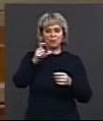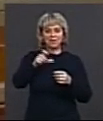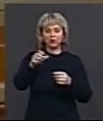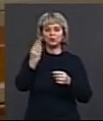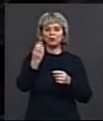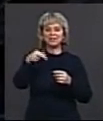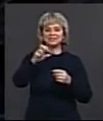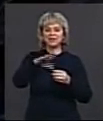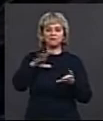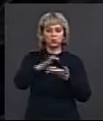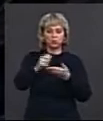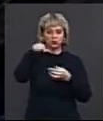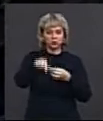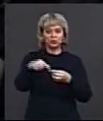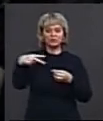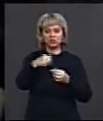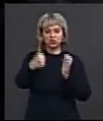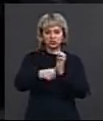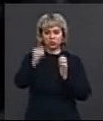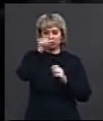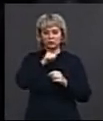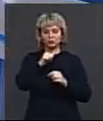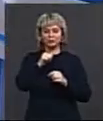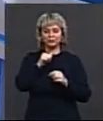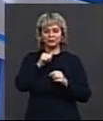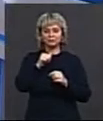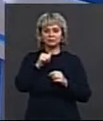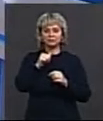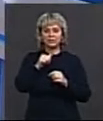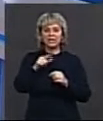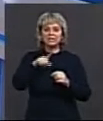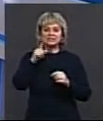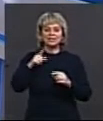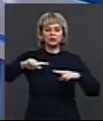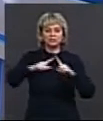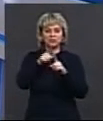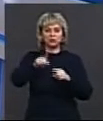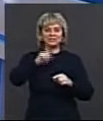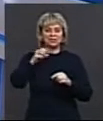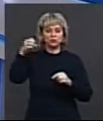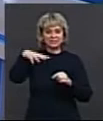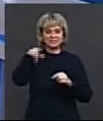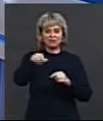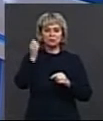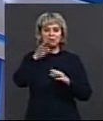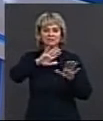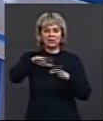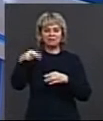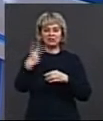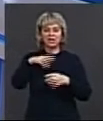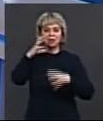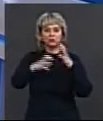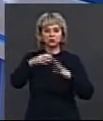Шамиль Басаев был ликвидирован в 2006 году. Зеленым технологиям зеленый свет. В Москве проходит